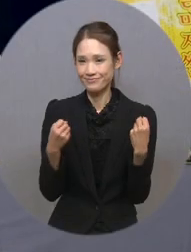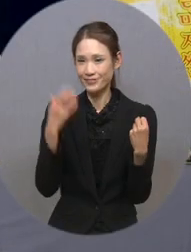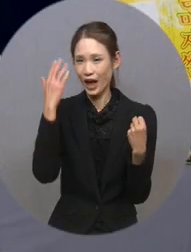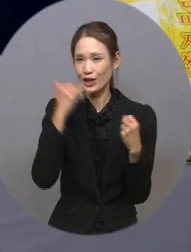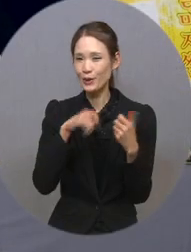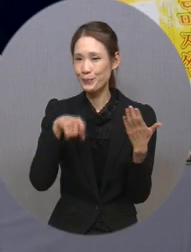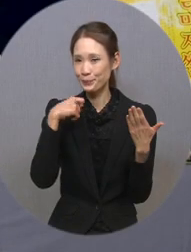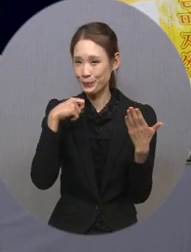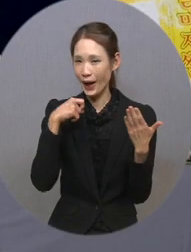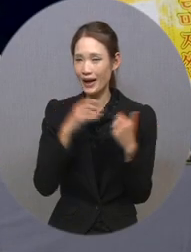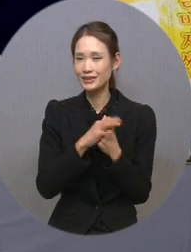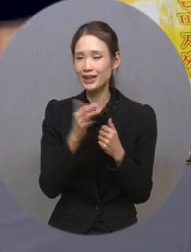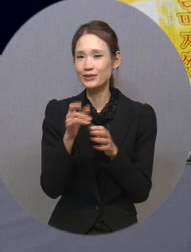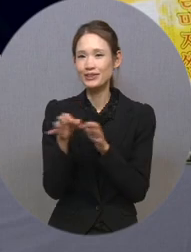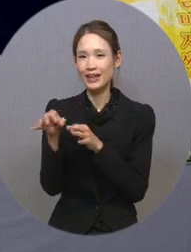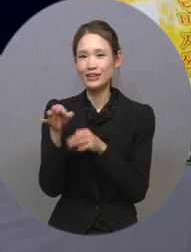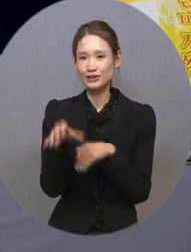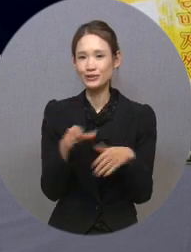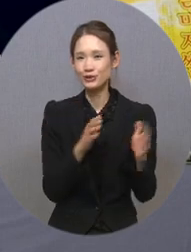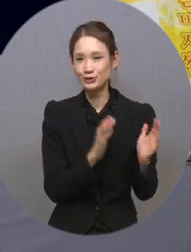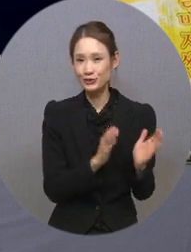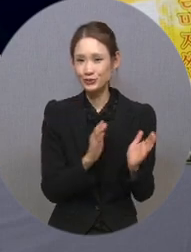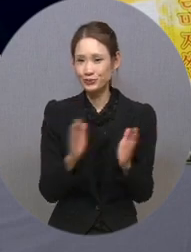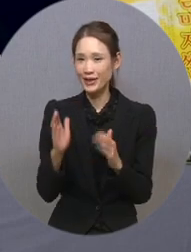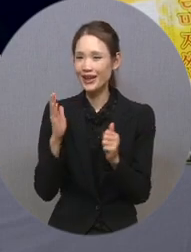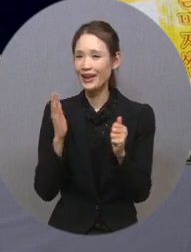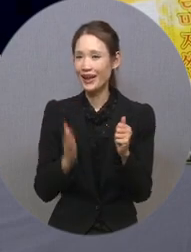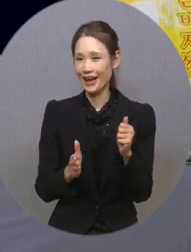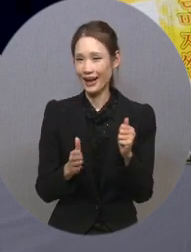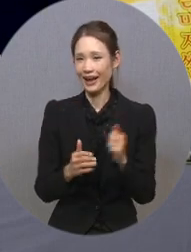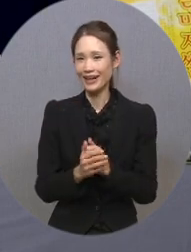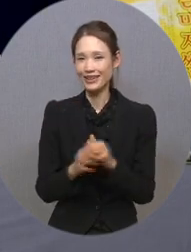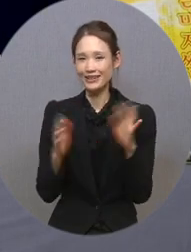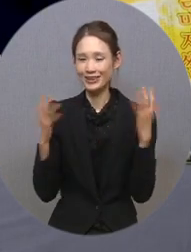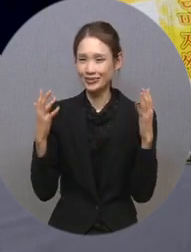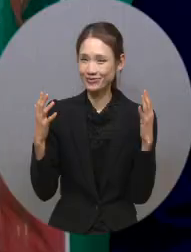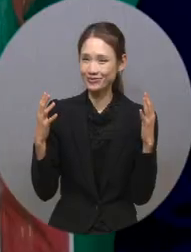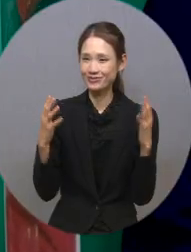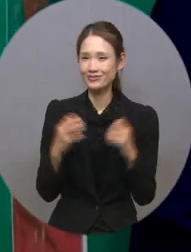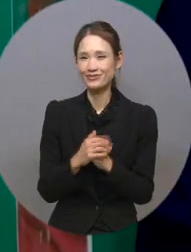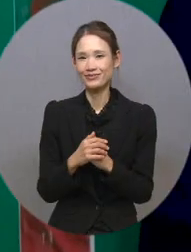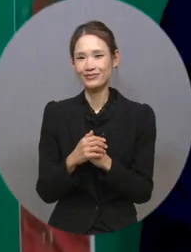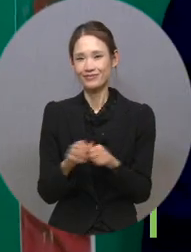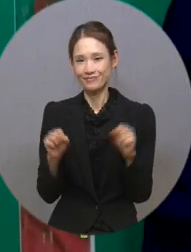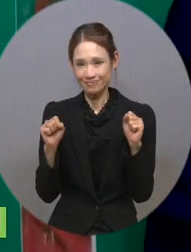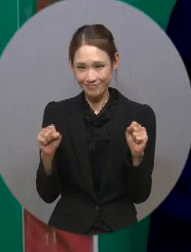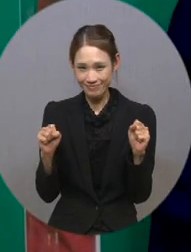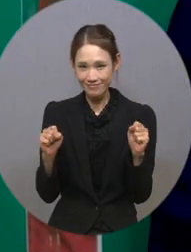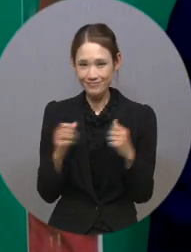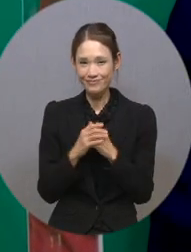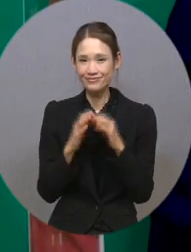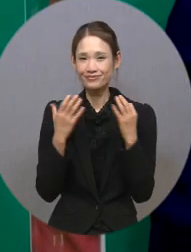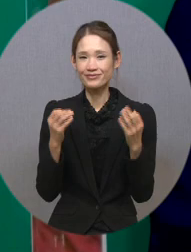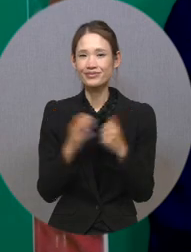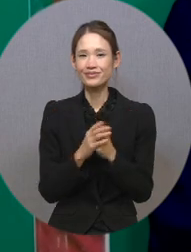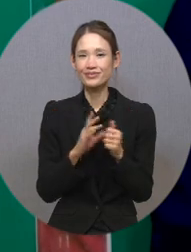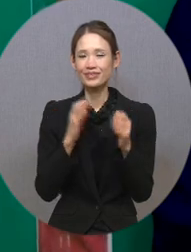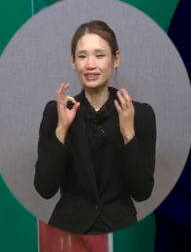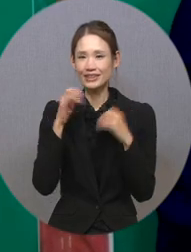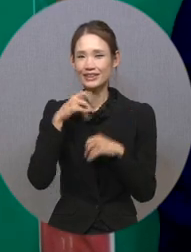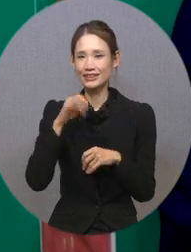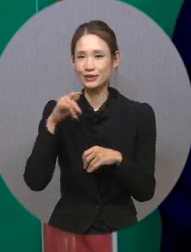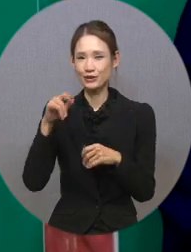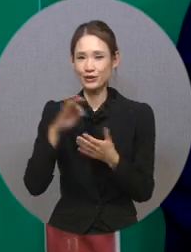밥상은 남도장터에서 준비하세요. 안녕하세요. 국민안내양TV 가수